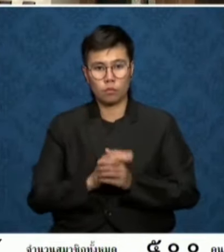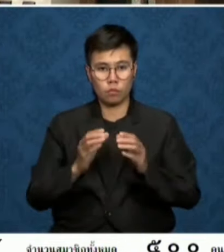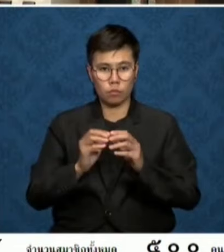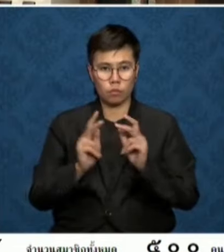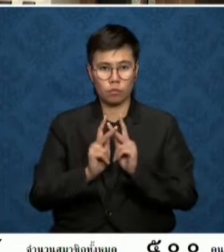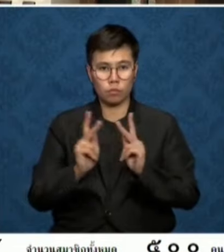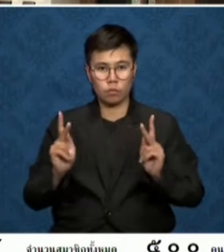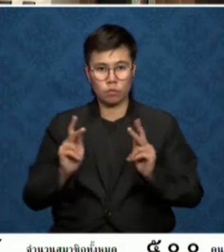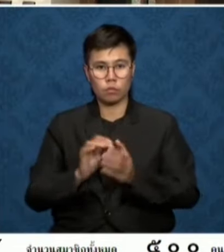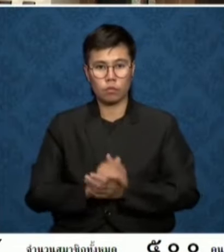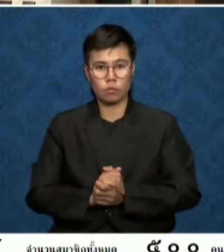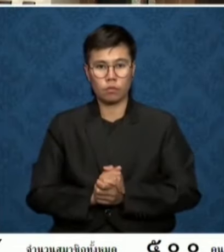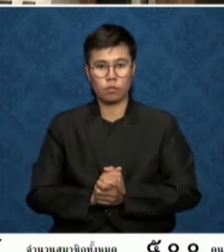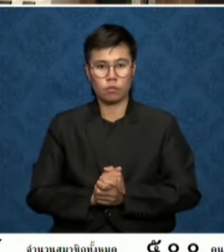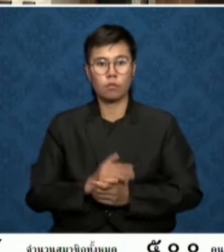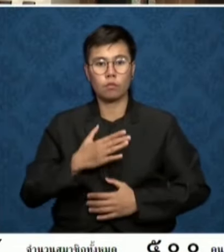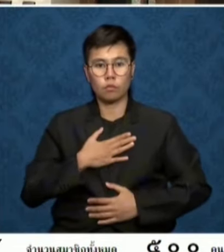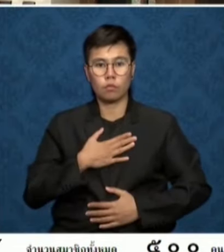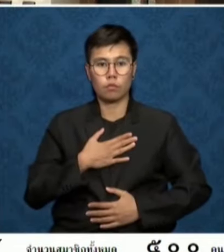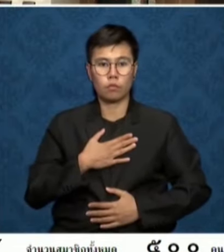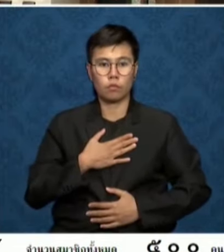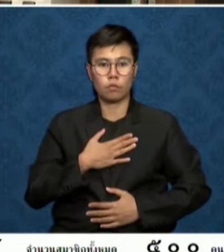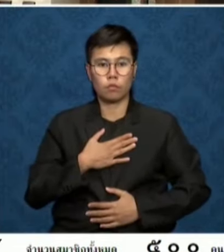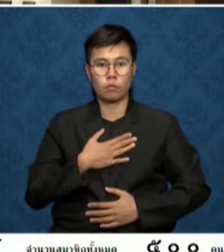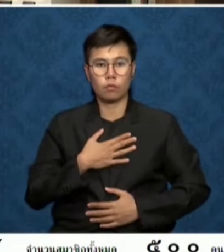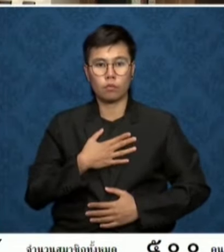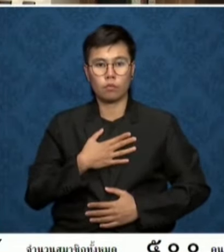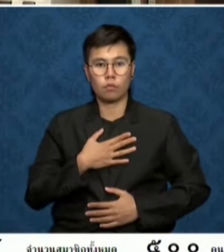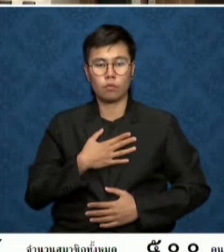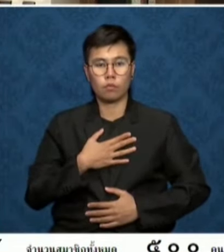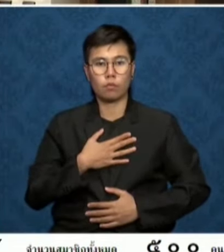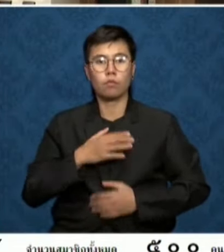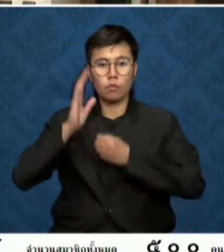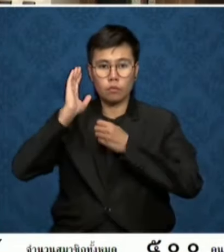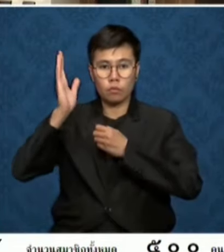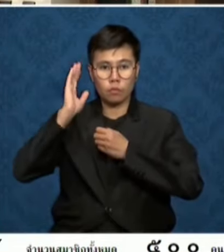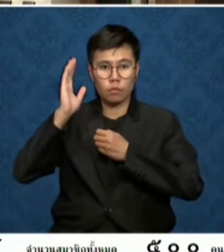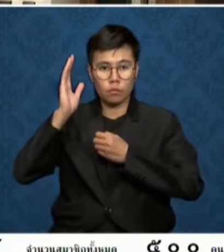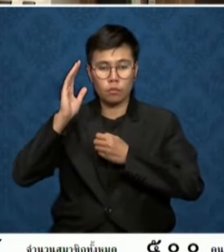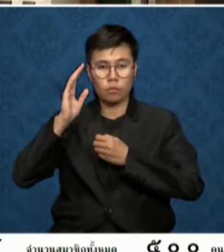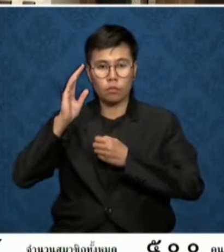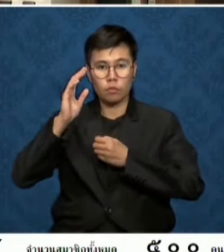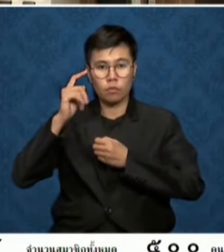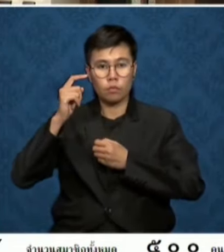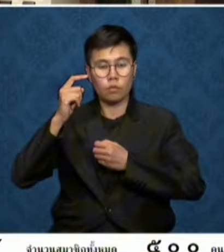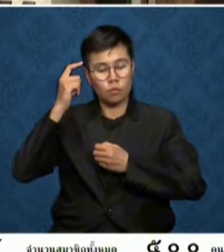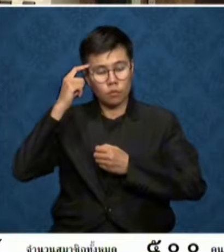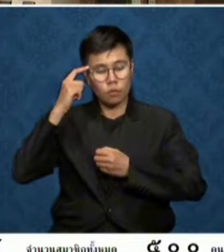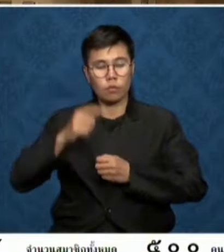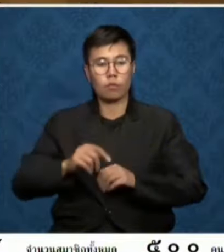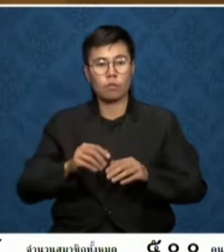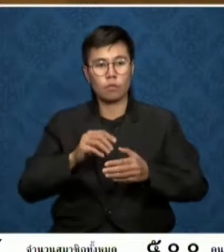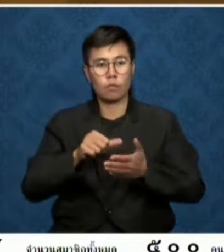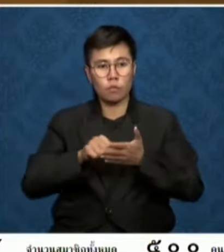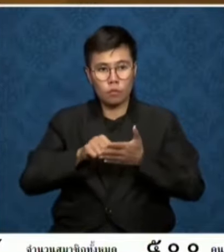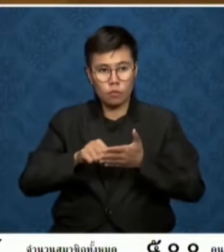การผมสงวนความเห็นไว้นะครับว่าปรับลด